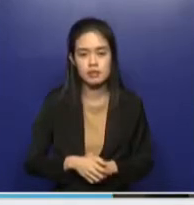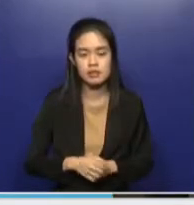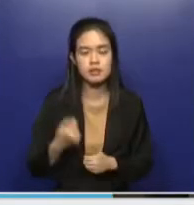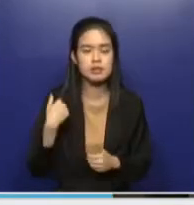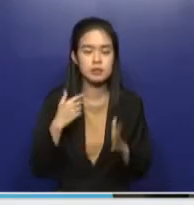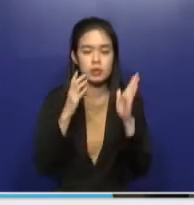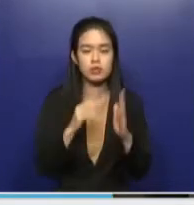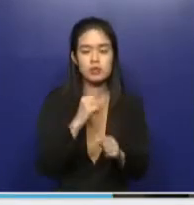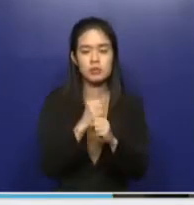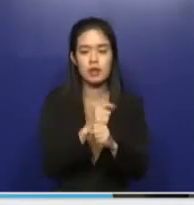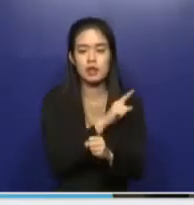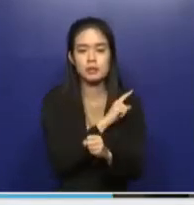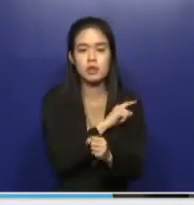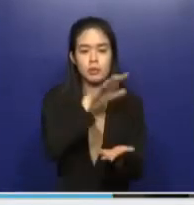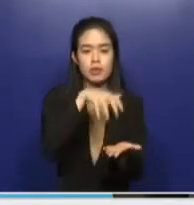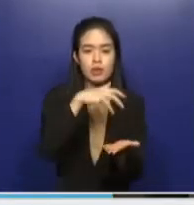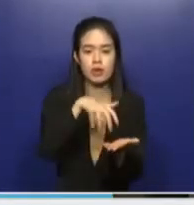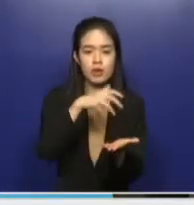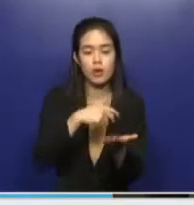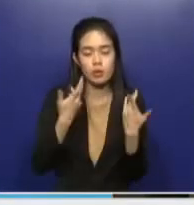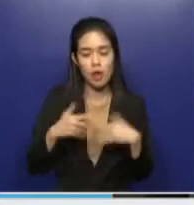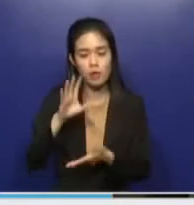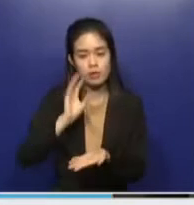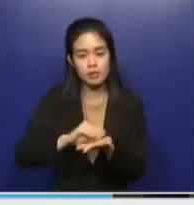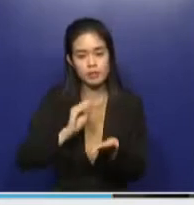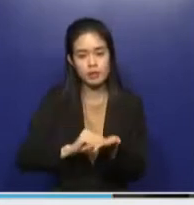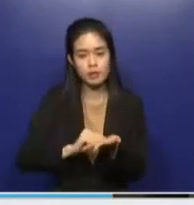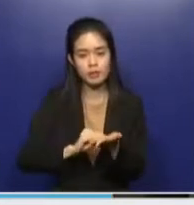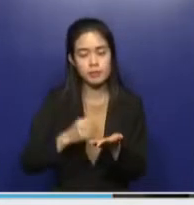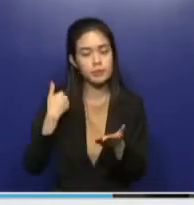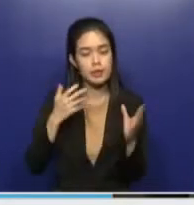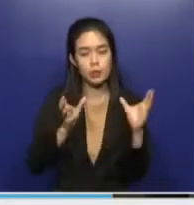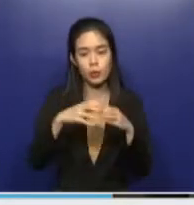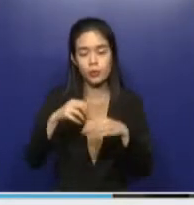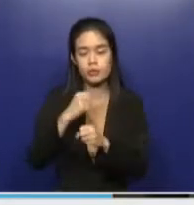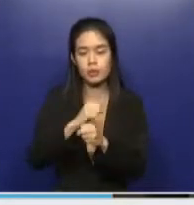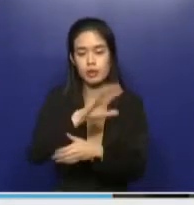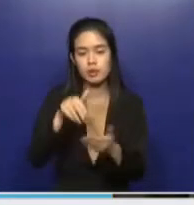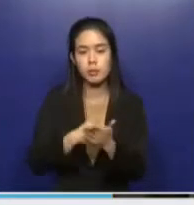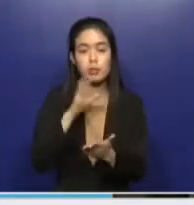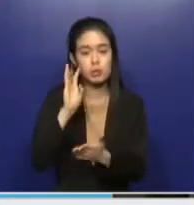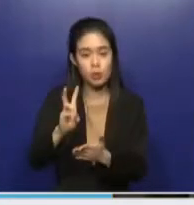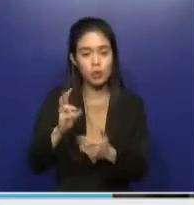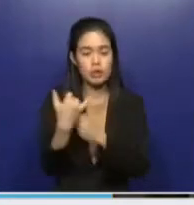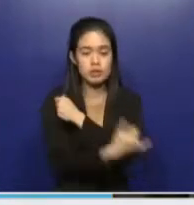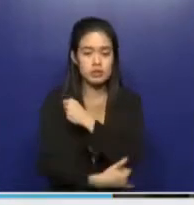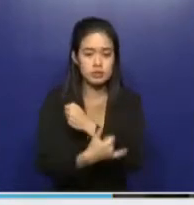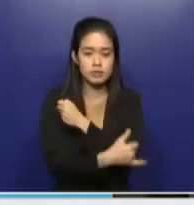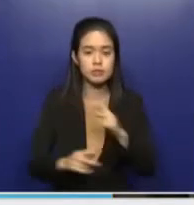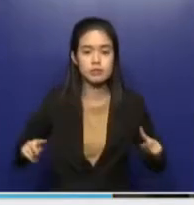ที่และส่วนราชการที่ผมยกตัวอย่าง6ส่วนไปแล้วนั้นเนี่ยไม่ว่าจะเป็นกระทรวงการต่างประเทศก